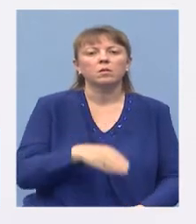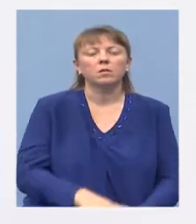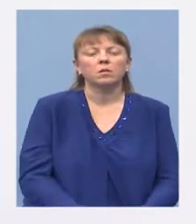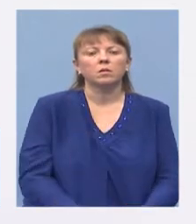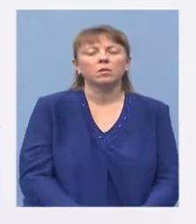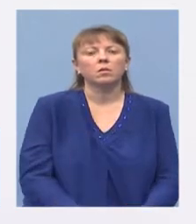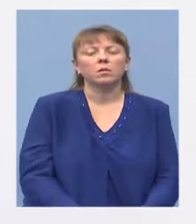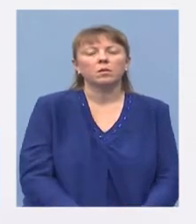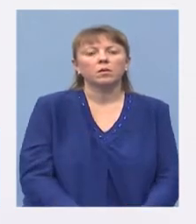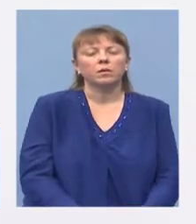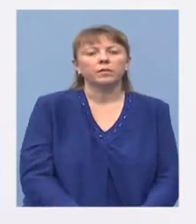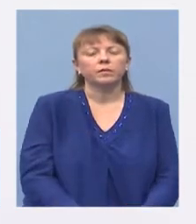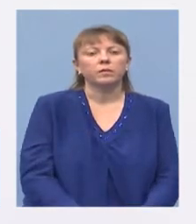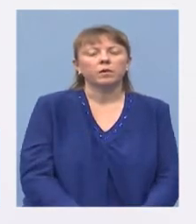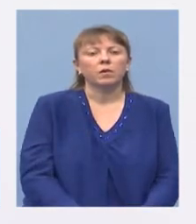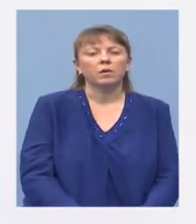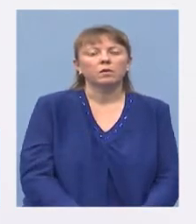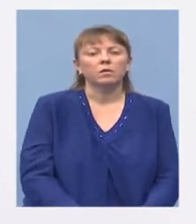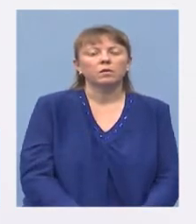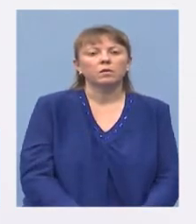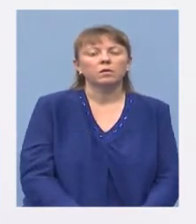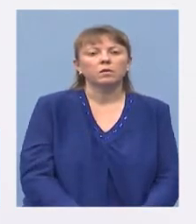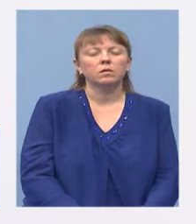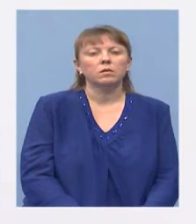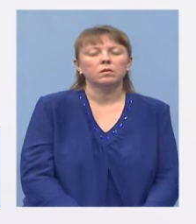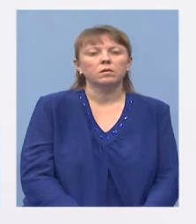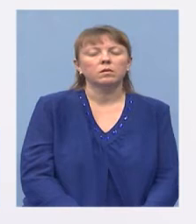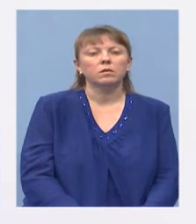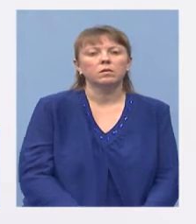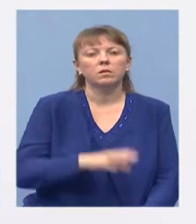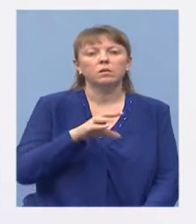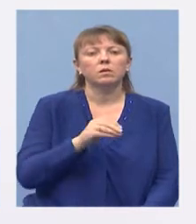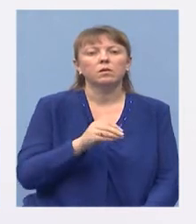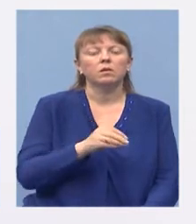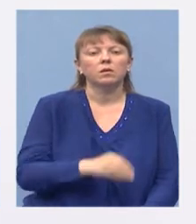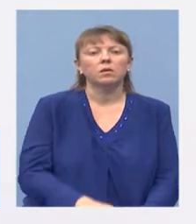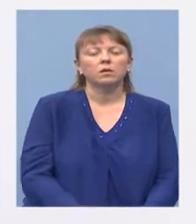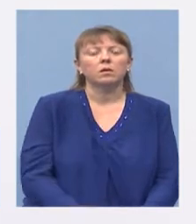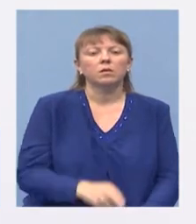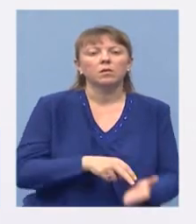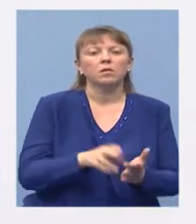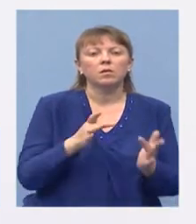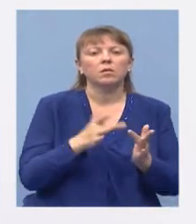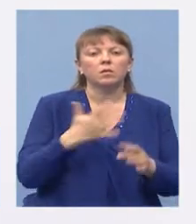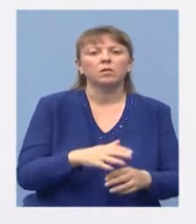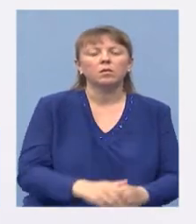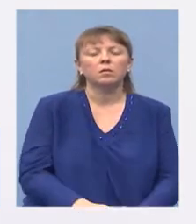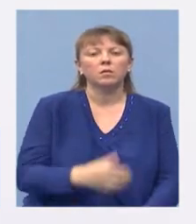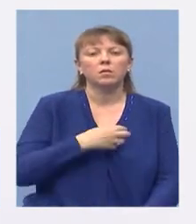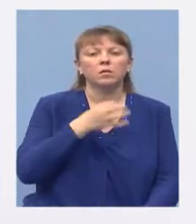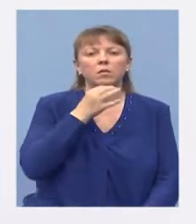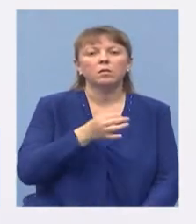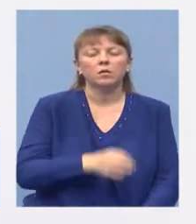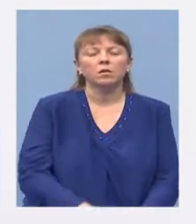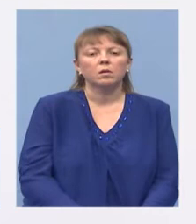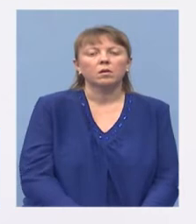Но сейчас тенденция ведет к тому, чтобы все эти перейти в онлайн-формат. Еще раз хочу сказать,